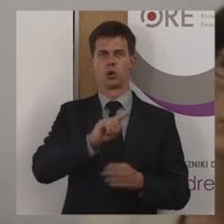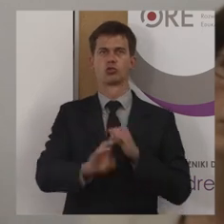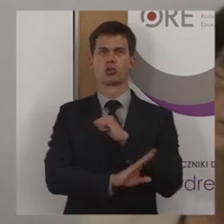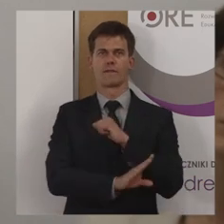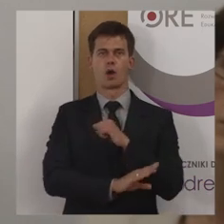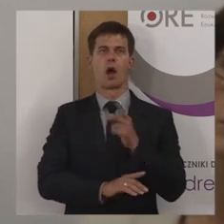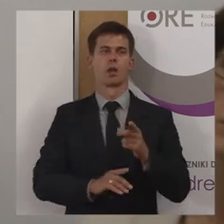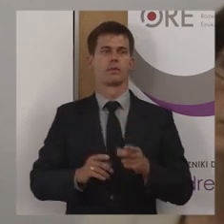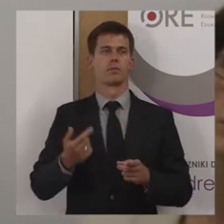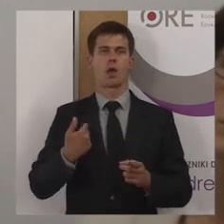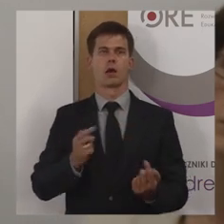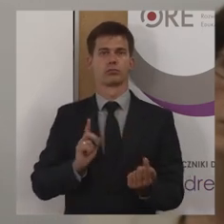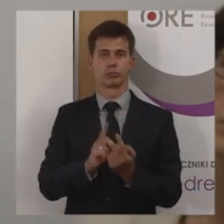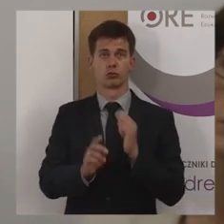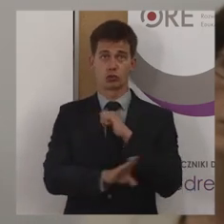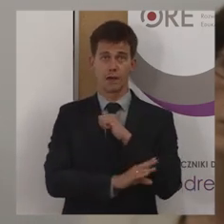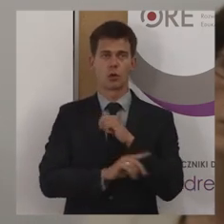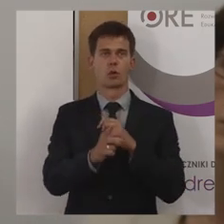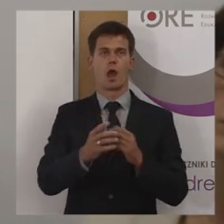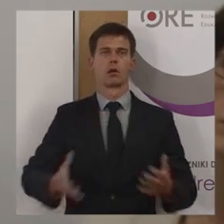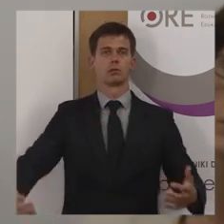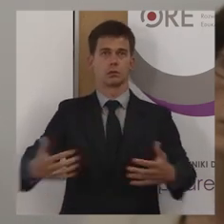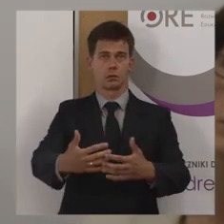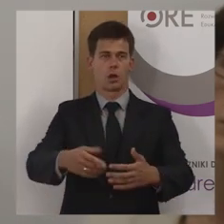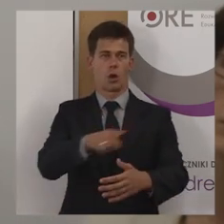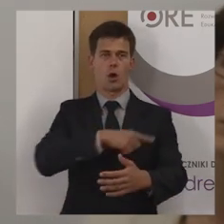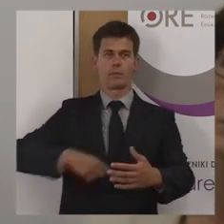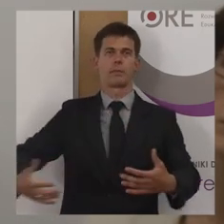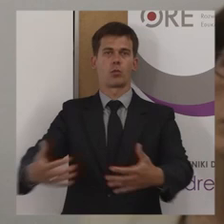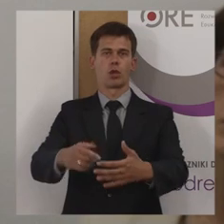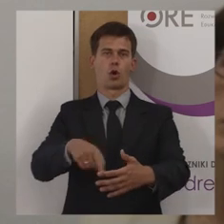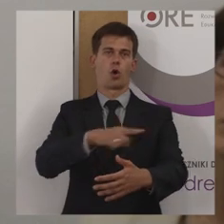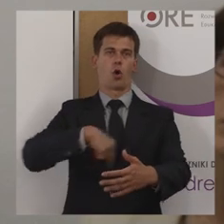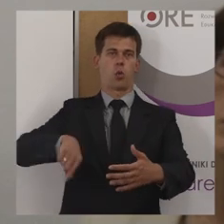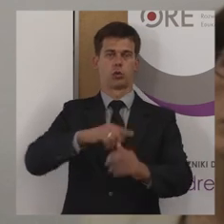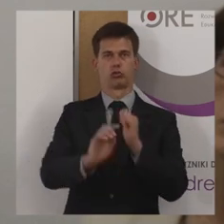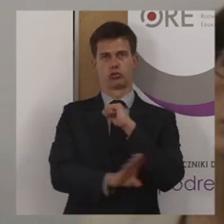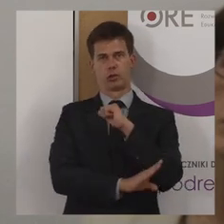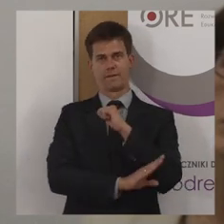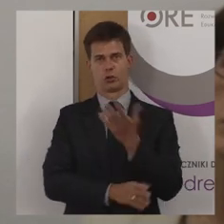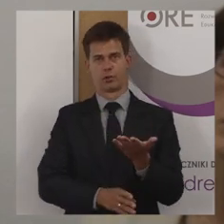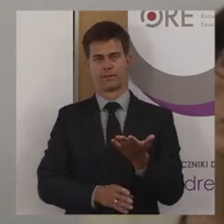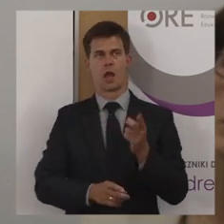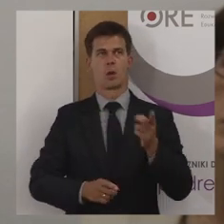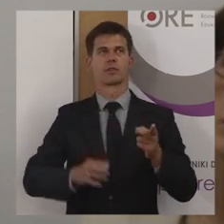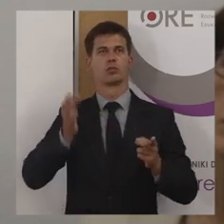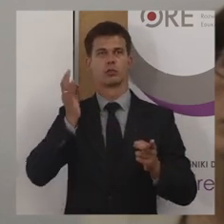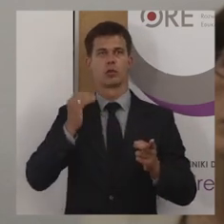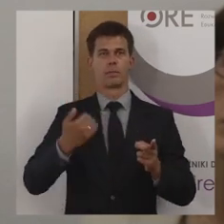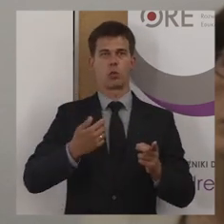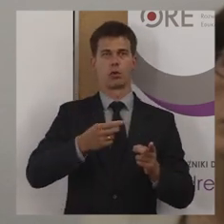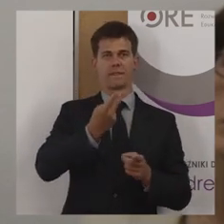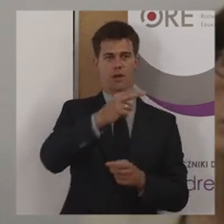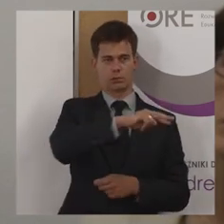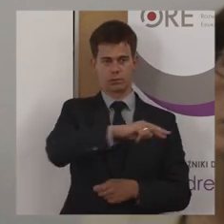ramiona zataczają koło. A w Londynie dziewczynka narysowała trzy kreski, dwie równoległe, poziome, jedną nad drugą, a obok pionowa.